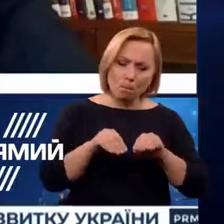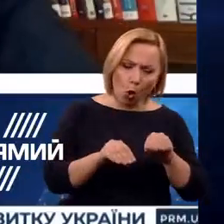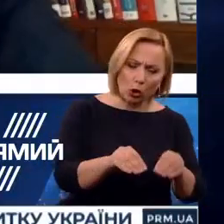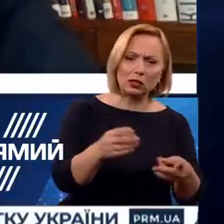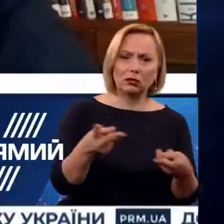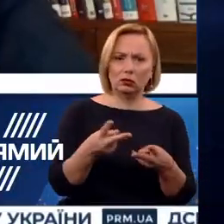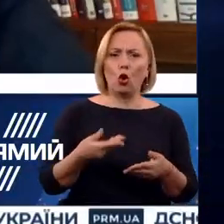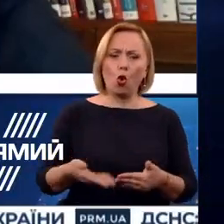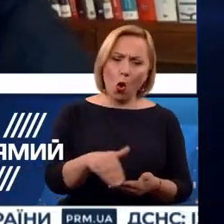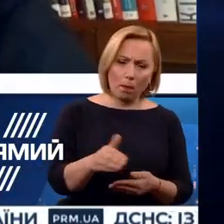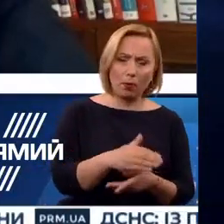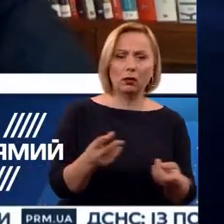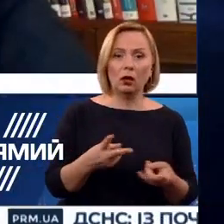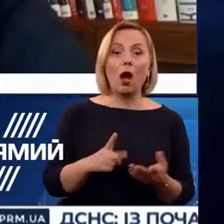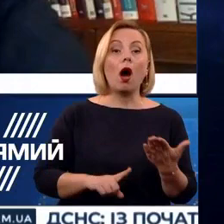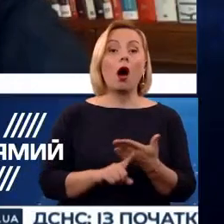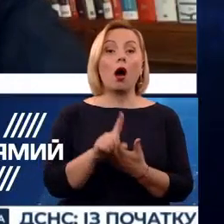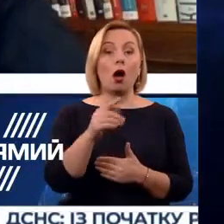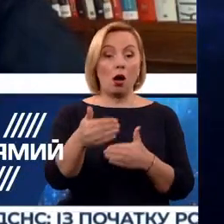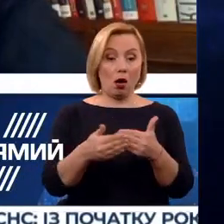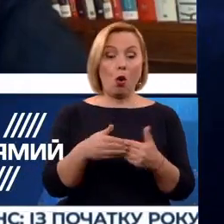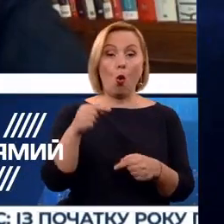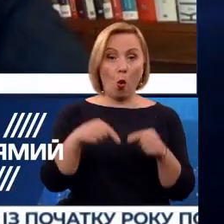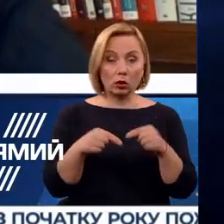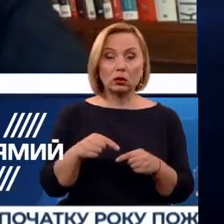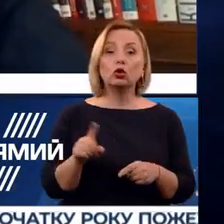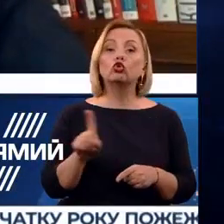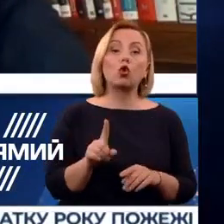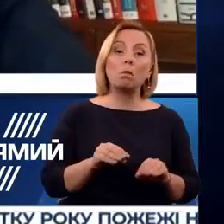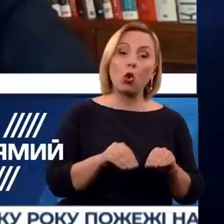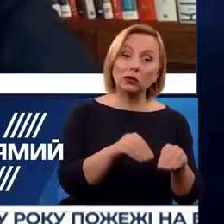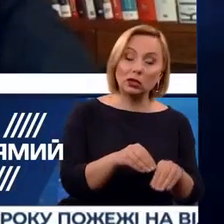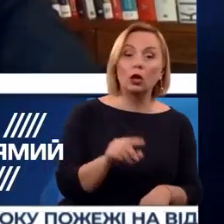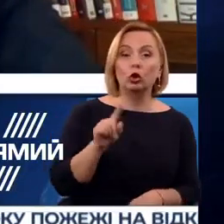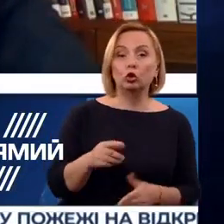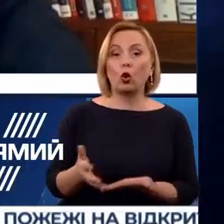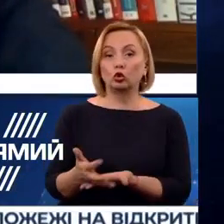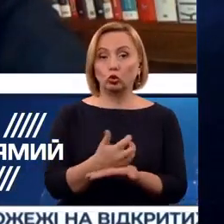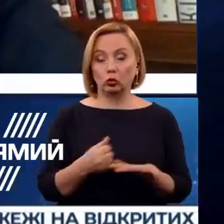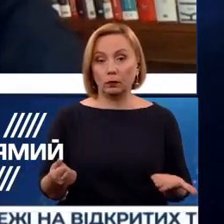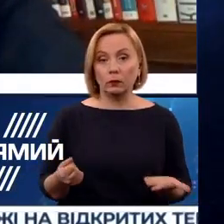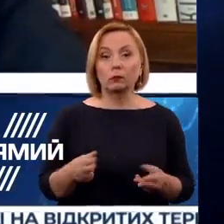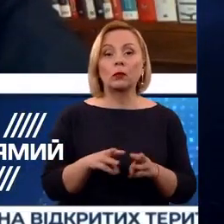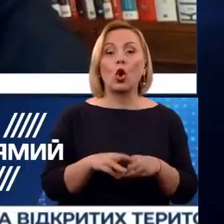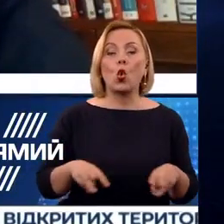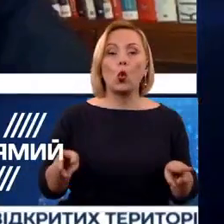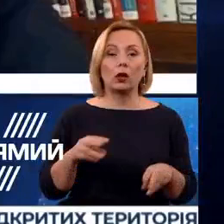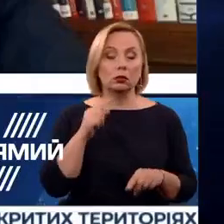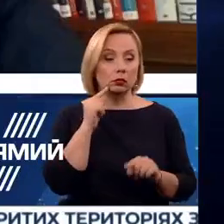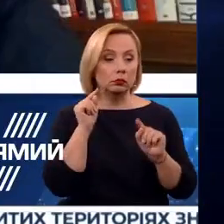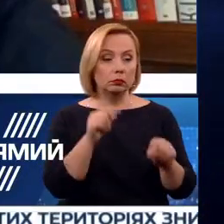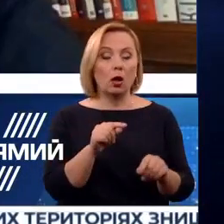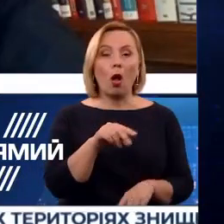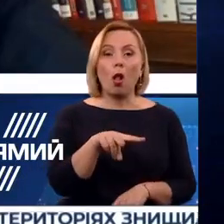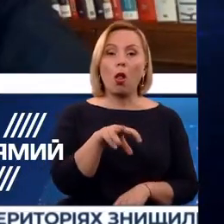засадженим в Україні. Тому що прийде осінь, а що посієш, та й пожнеш. І тому дуже важливо, щоб уряд приділяв увагу не ломбардам,